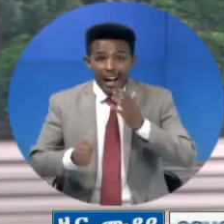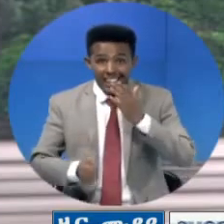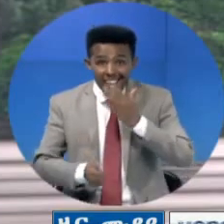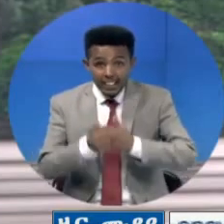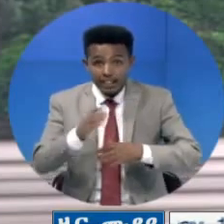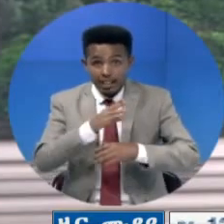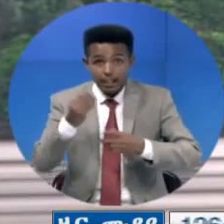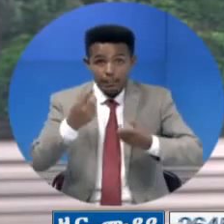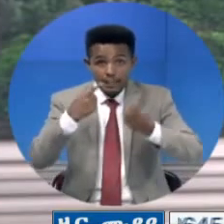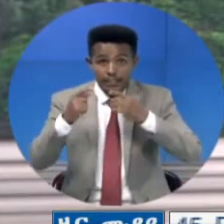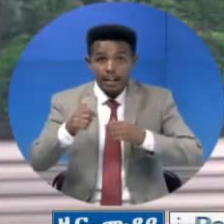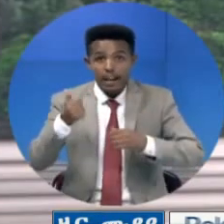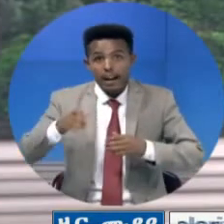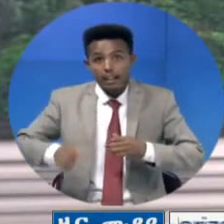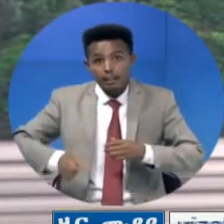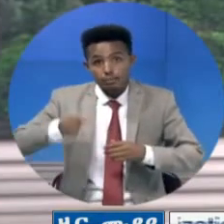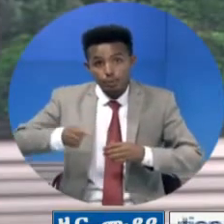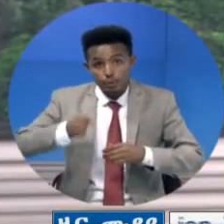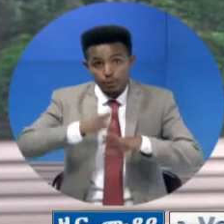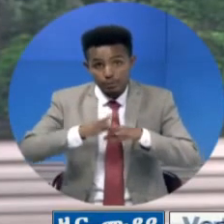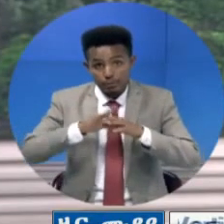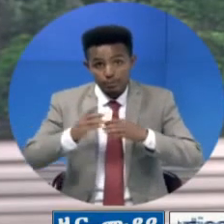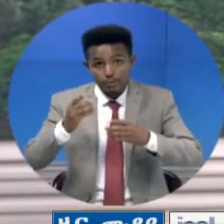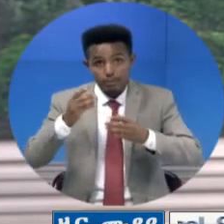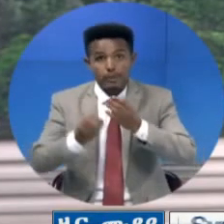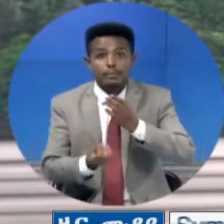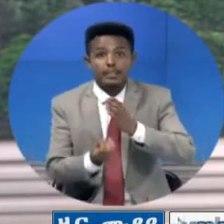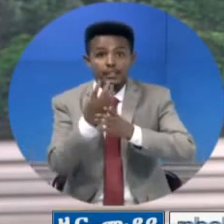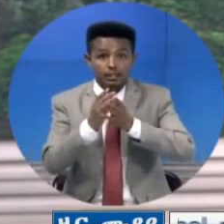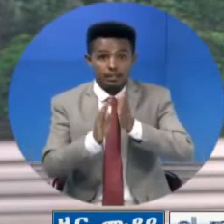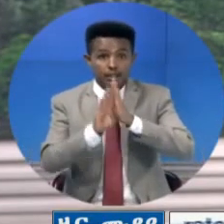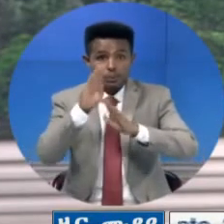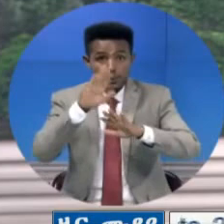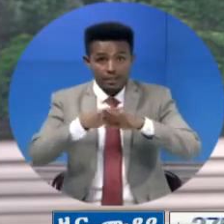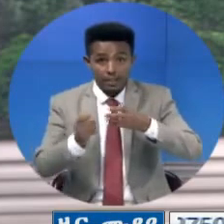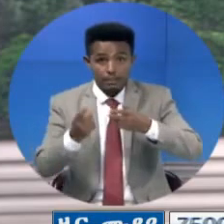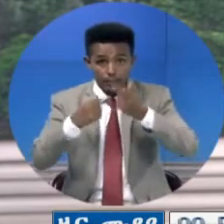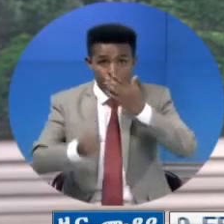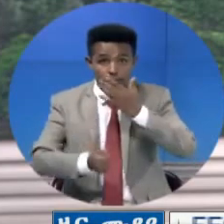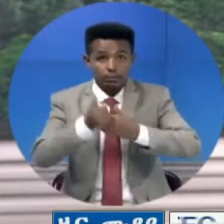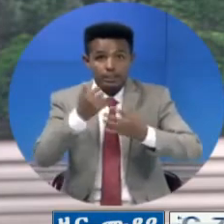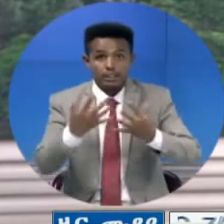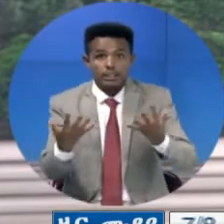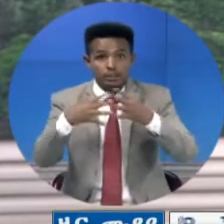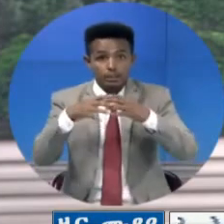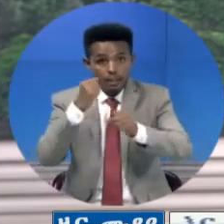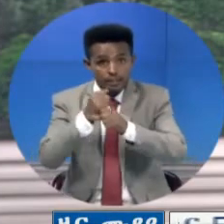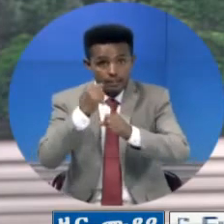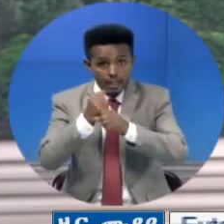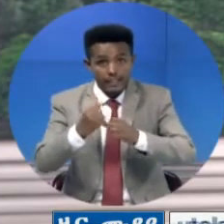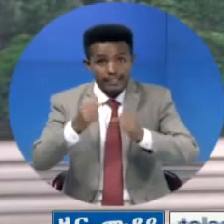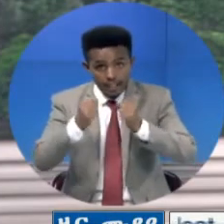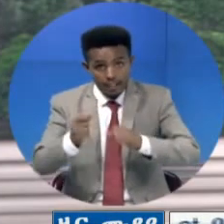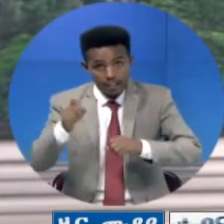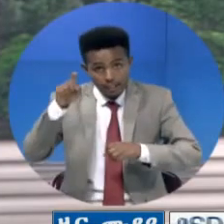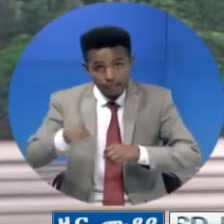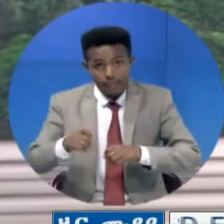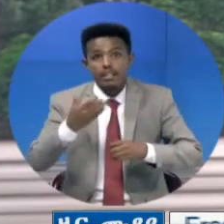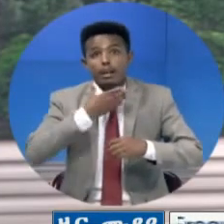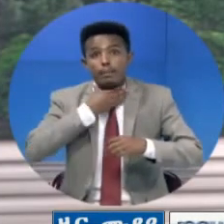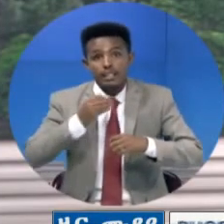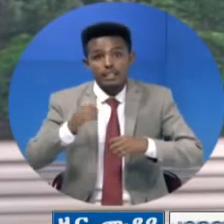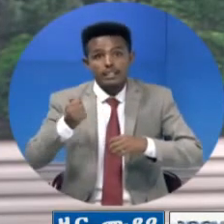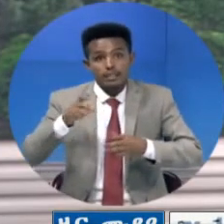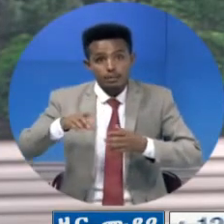አደገኛና መጤ አረሞች በብዛት ህይወትና በምርት እድገት ላይ የሚያደርሱት ጉዳት ለመቀነስ ቅንጅታዊ አሰራር ሊጠናከር እንደሚገባ የአማራ ክልል